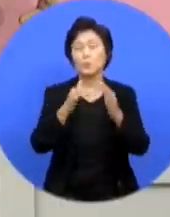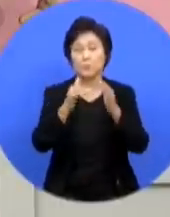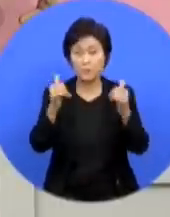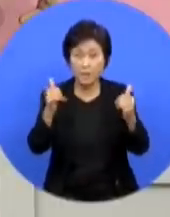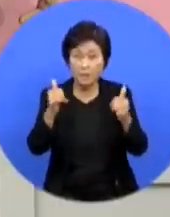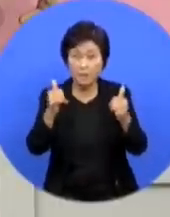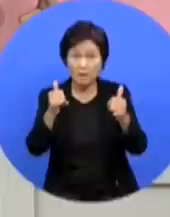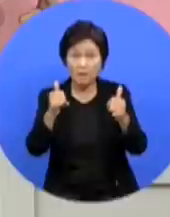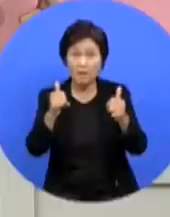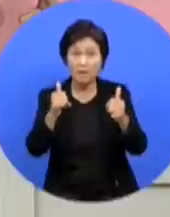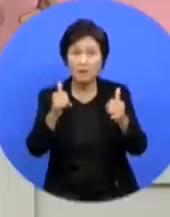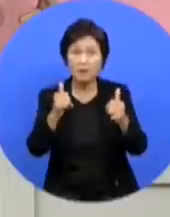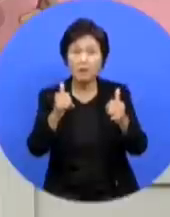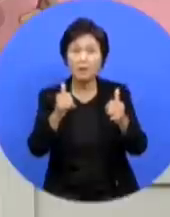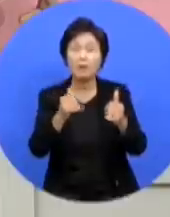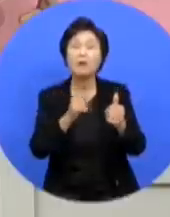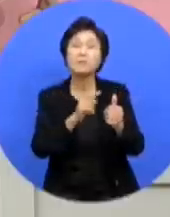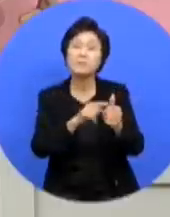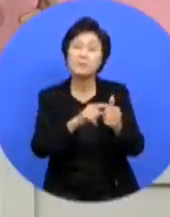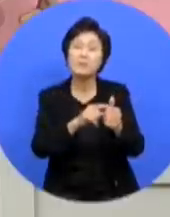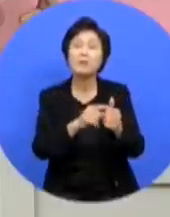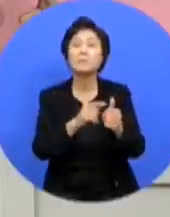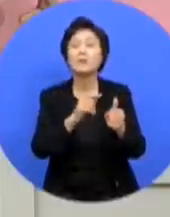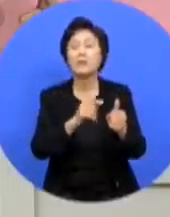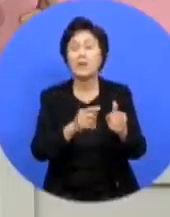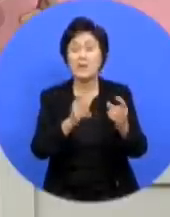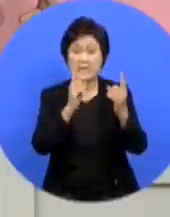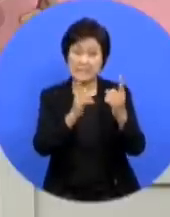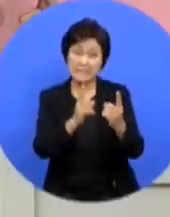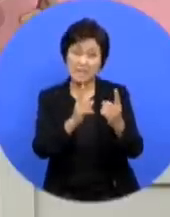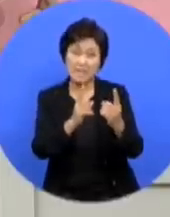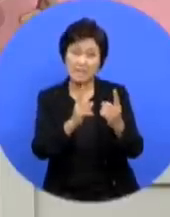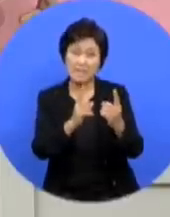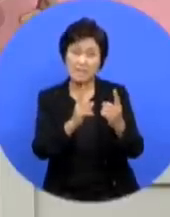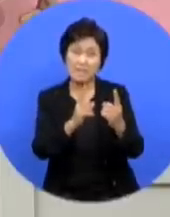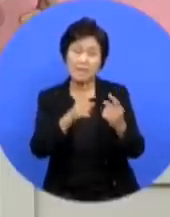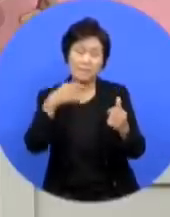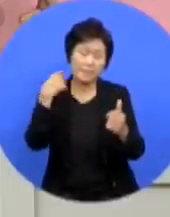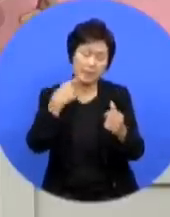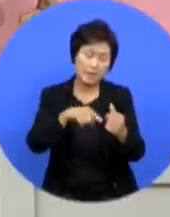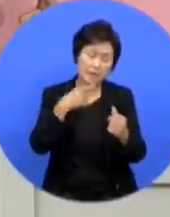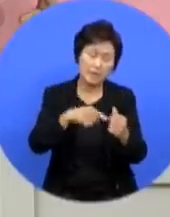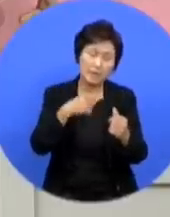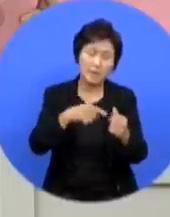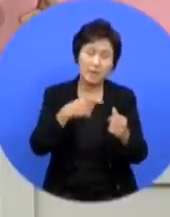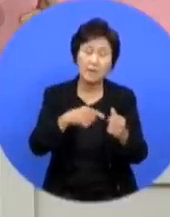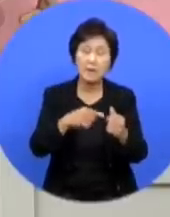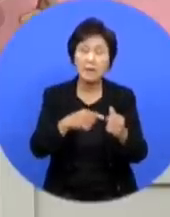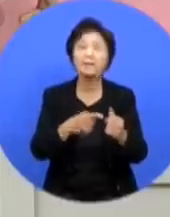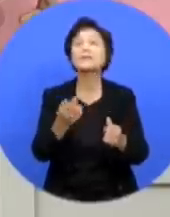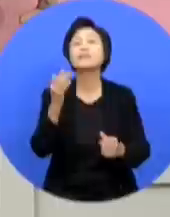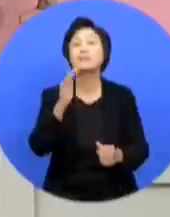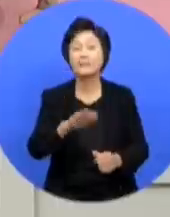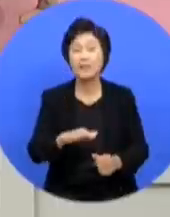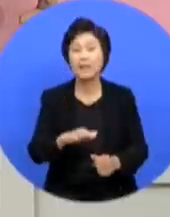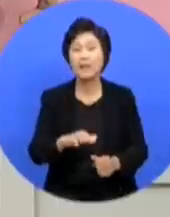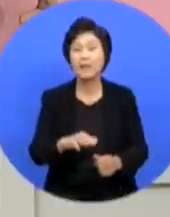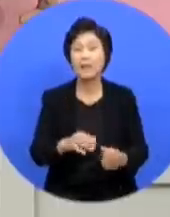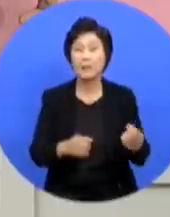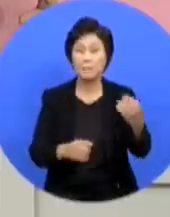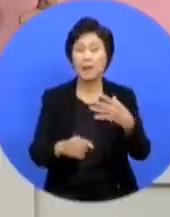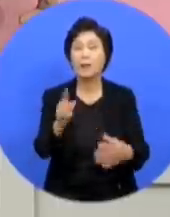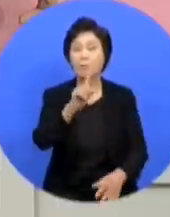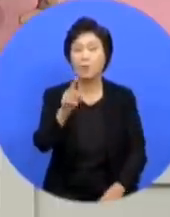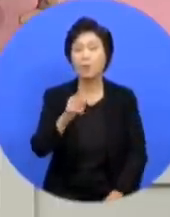그 사람이 시험이라고 하는 교재 있잖아요. 1:1 양육. 네네. 그걸 하면서 이런 말을 하는 거예요. 목사님, 목사님은